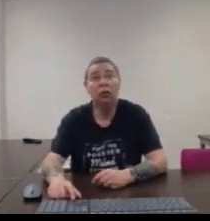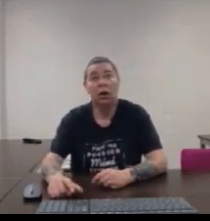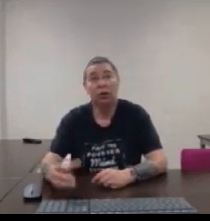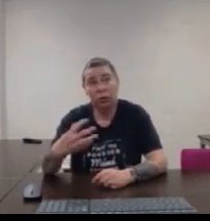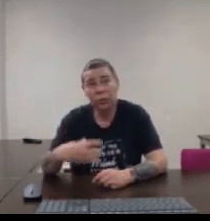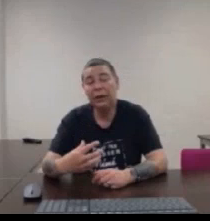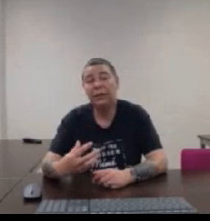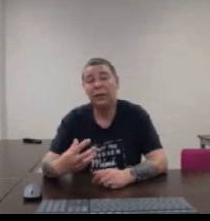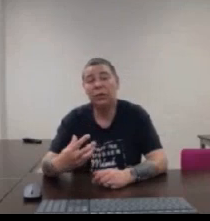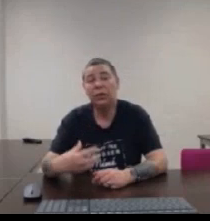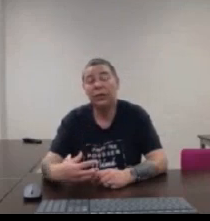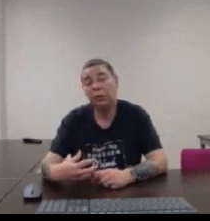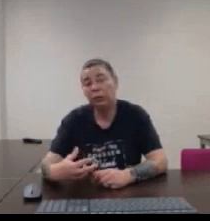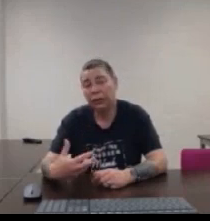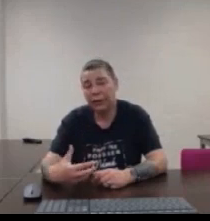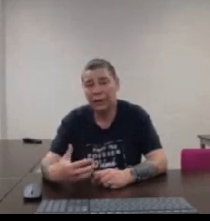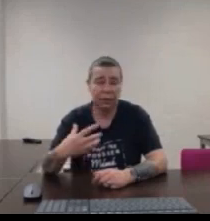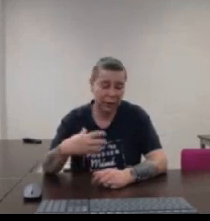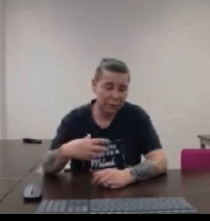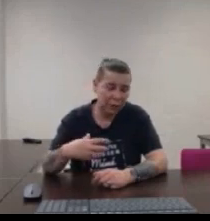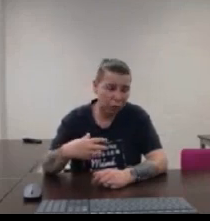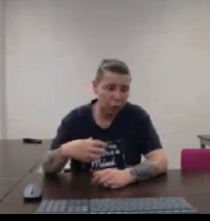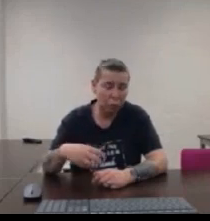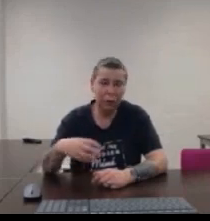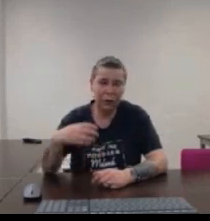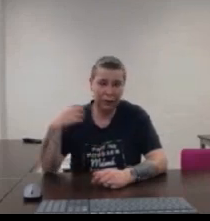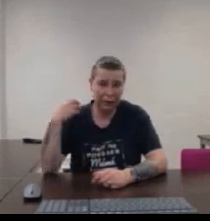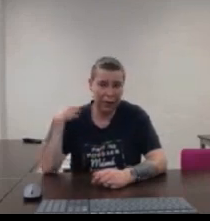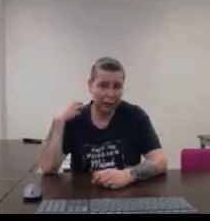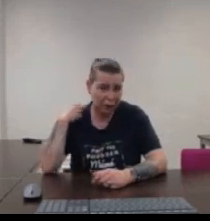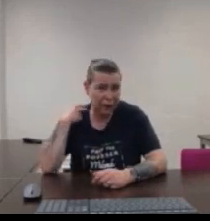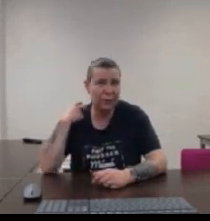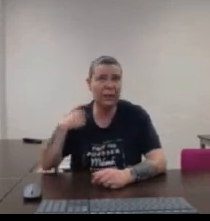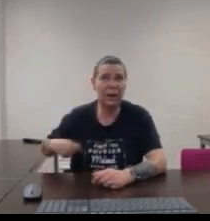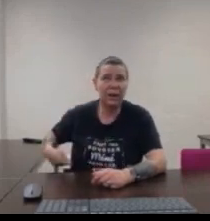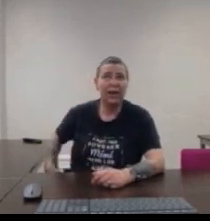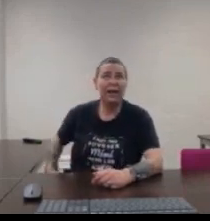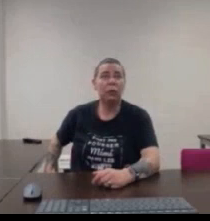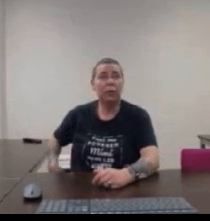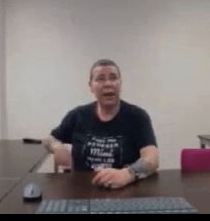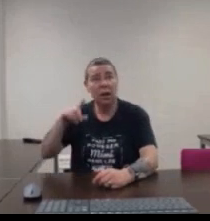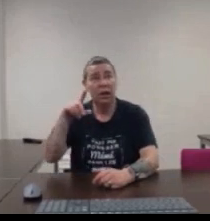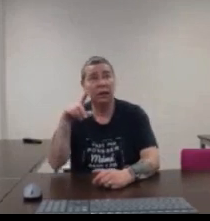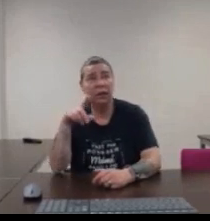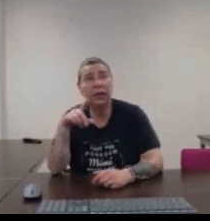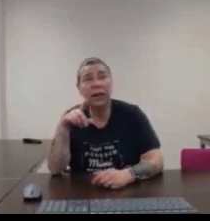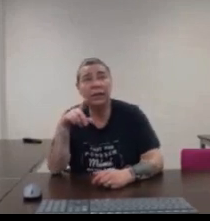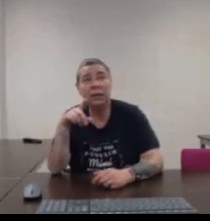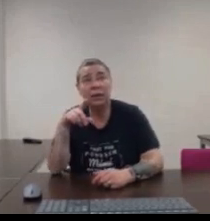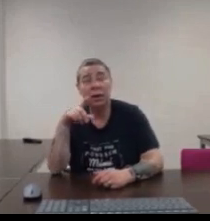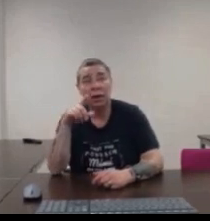Du coup, ce que je vous disais, c'est qu'au niveau de cette posture statique, ce qui va surtout compenser, ça va être les cervicales et les lombaires. Et